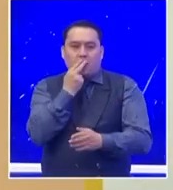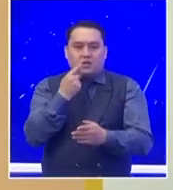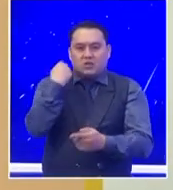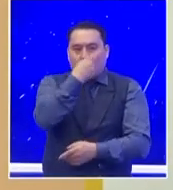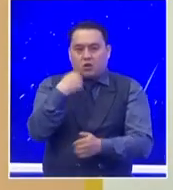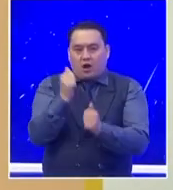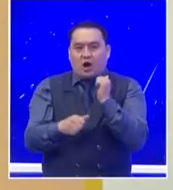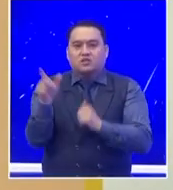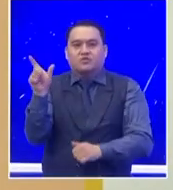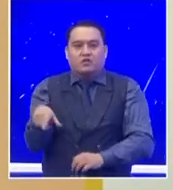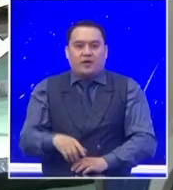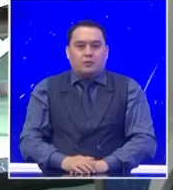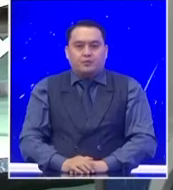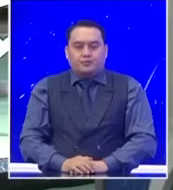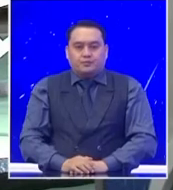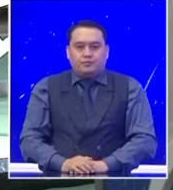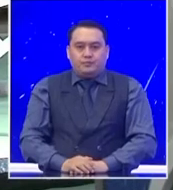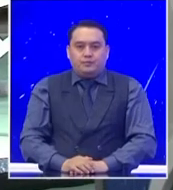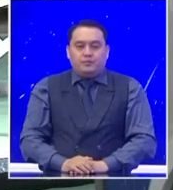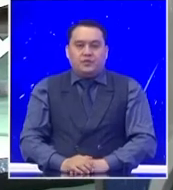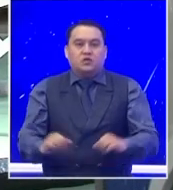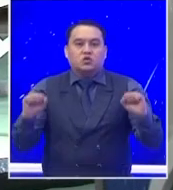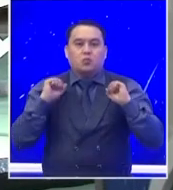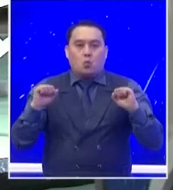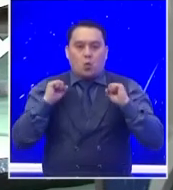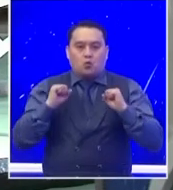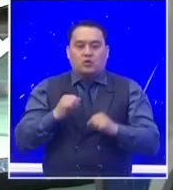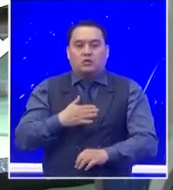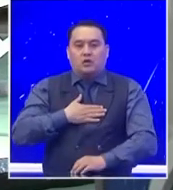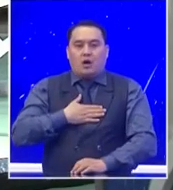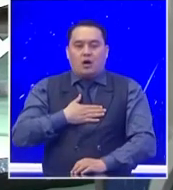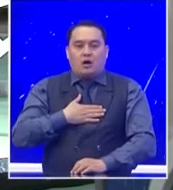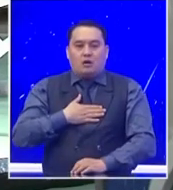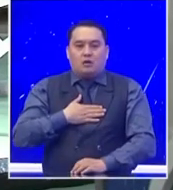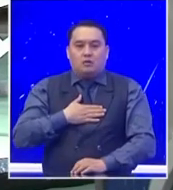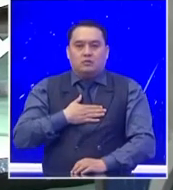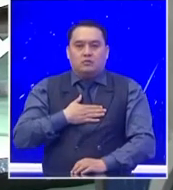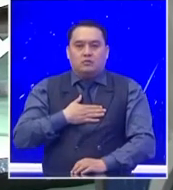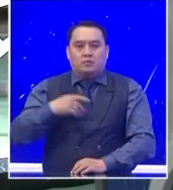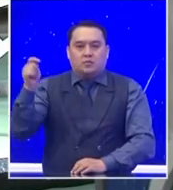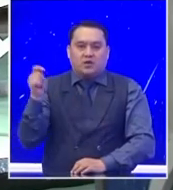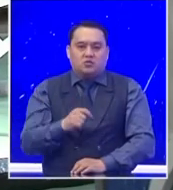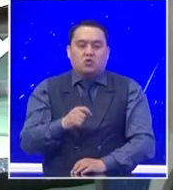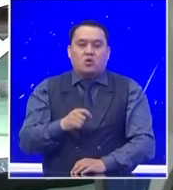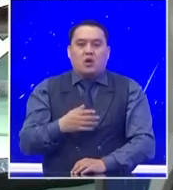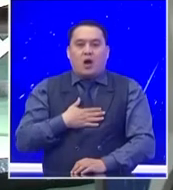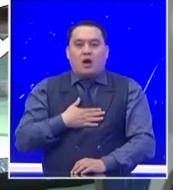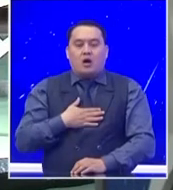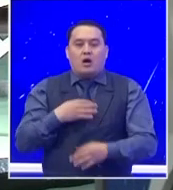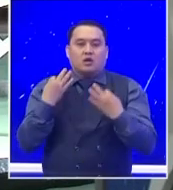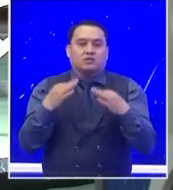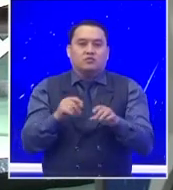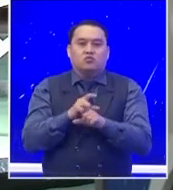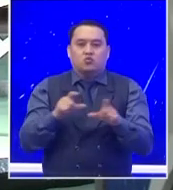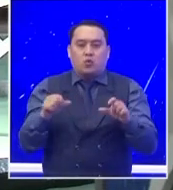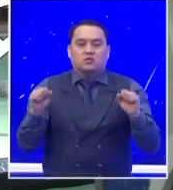индивидуально для каждого клиента. К спорту пришла, можно сказать, спонтанно. Я тот человек, который брал освобождение в школе